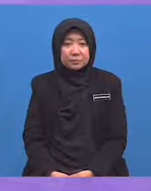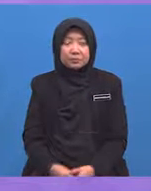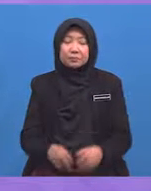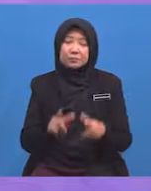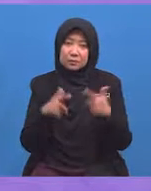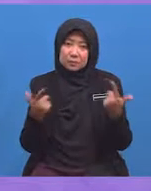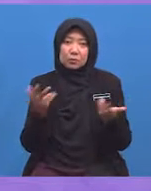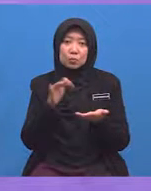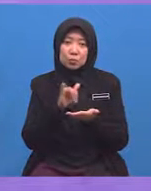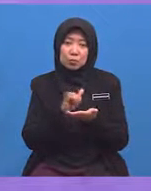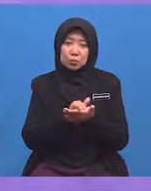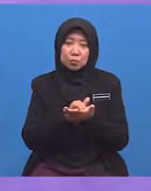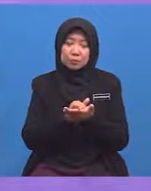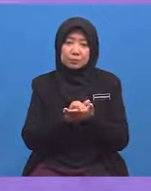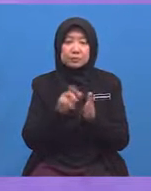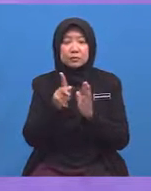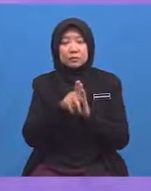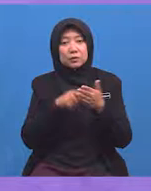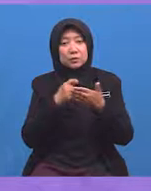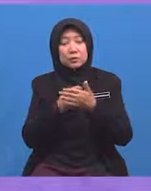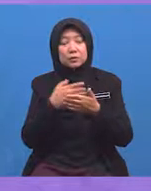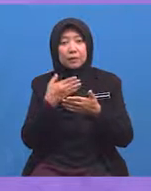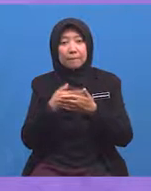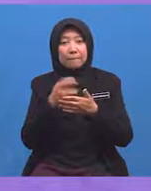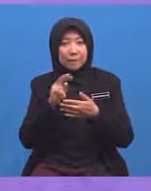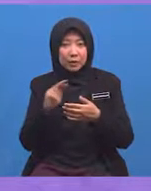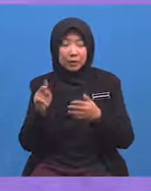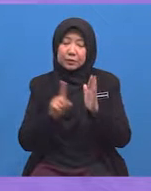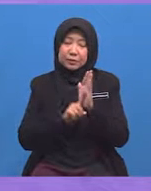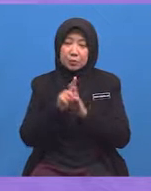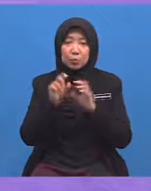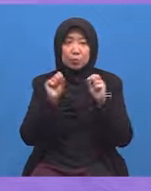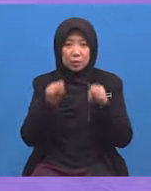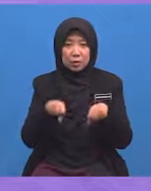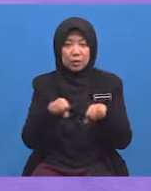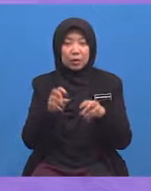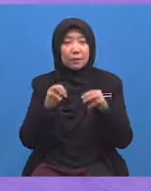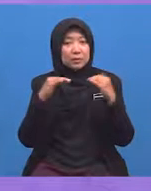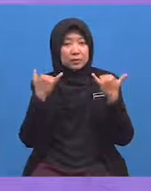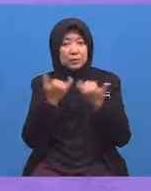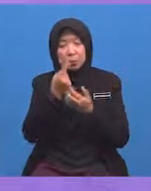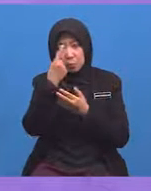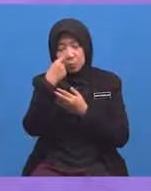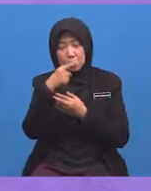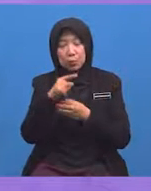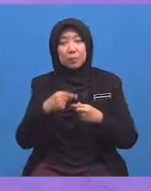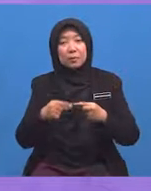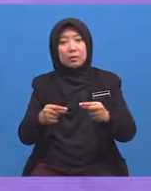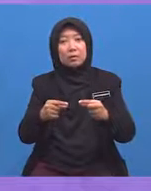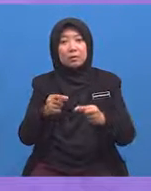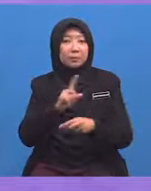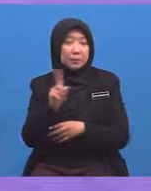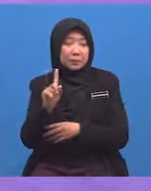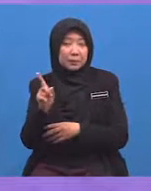Selain itu, darjah ketersampaian yang tinggi membolehkan masyarakat untuk bergerak ke